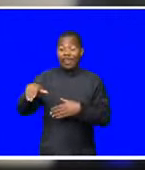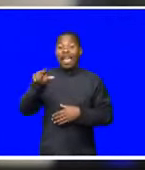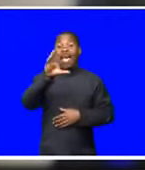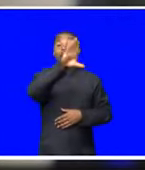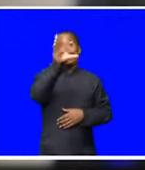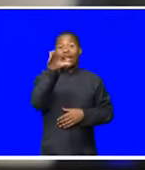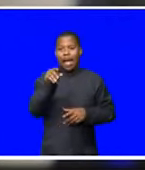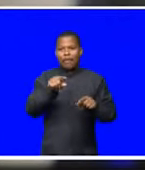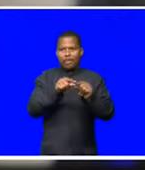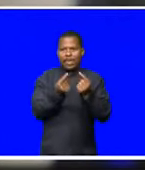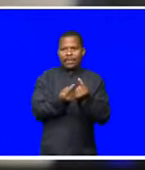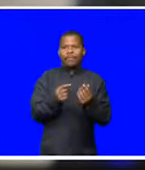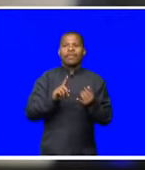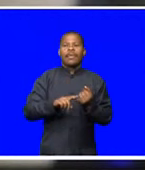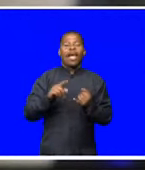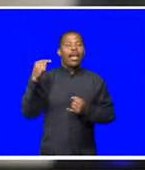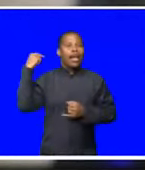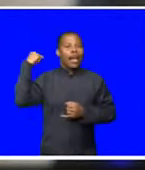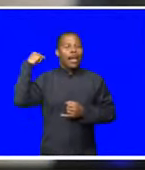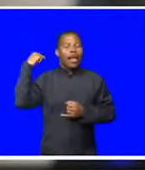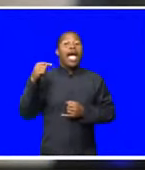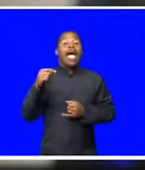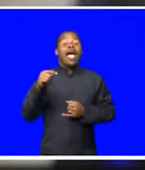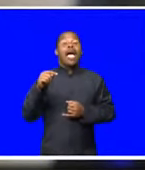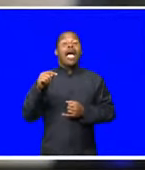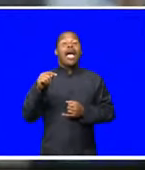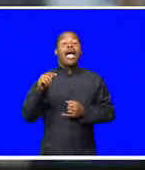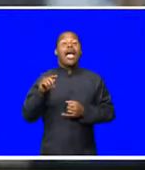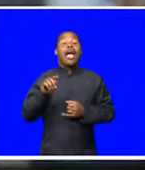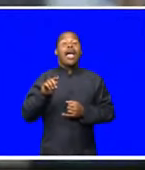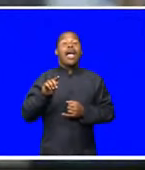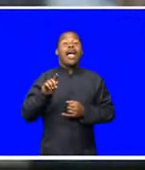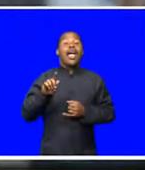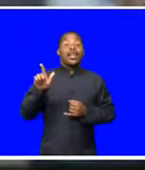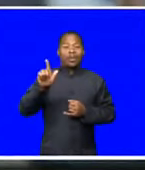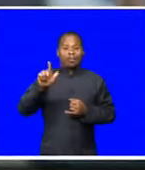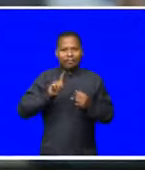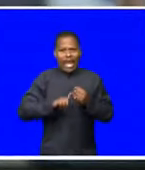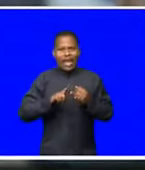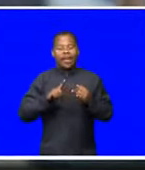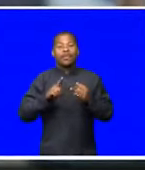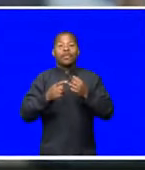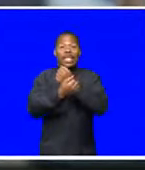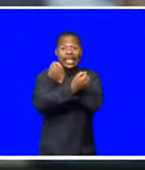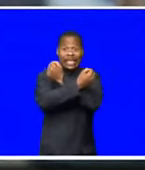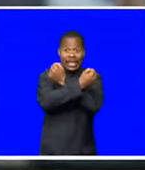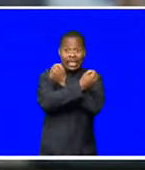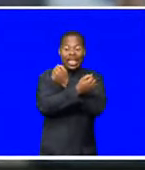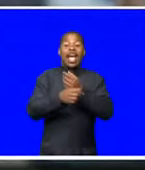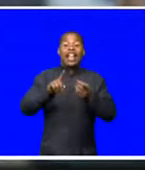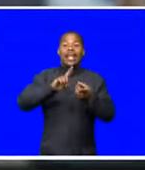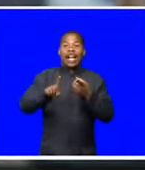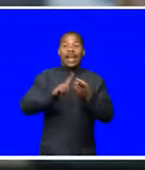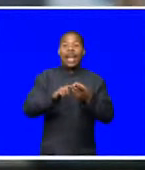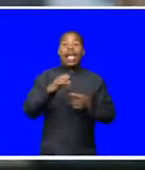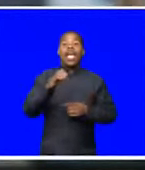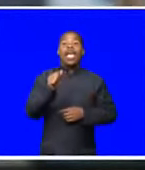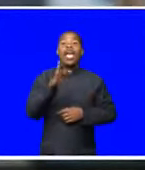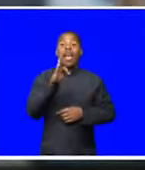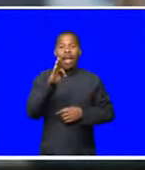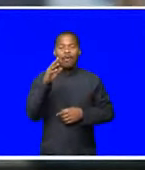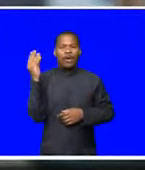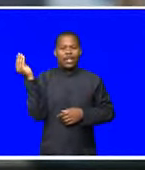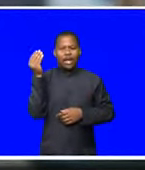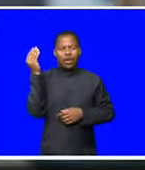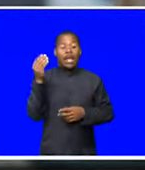lamabili aseningizimu Africa lokuyimamela uSt Andrews kanye neOrlando Pirates lase emidlalweni iCAF Champions League kanye neCAF Confederations Cup